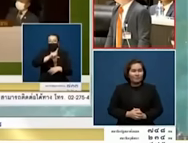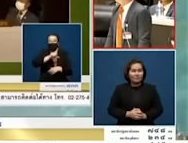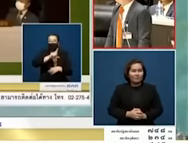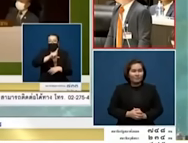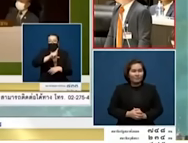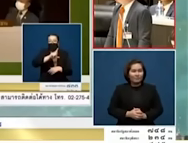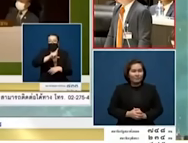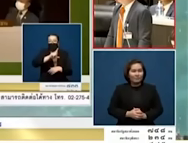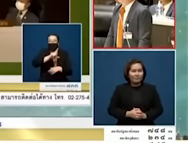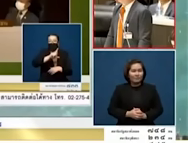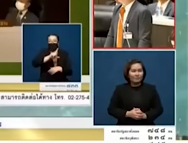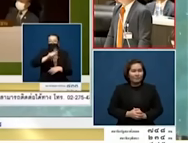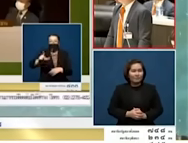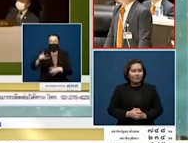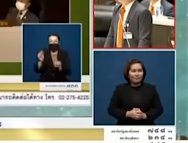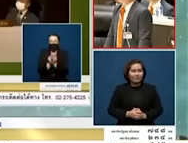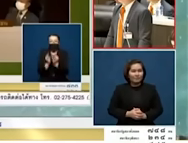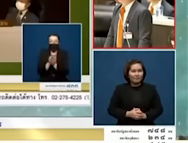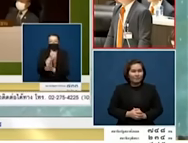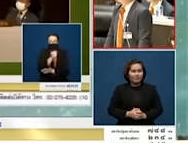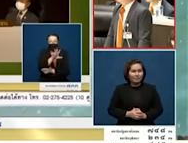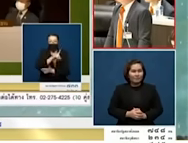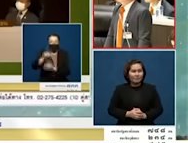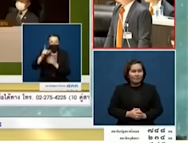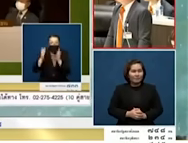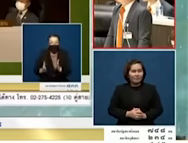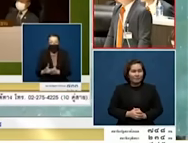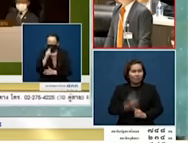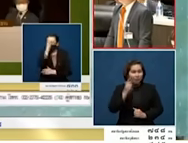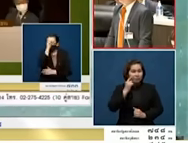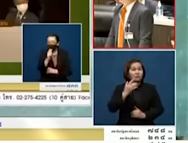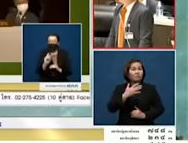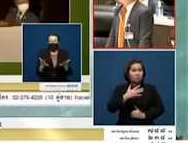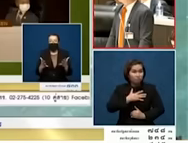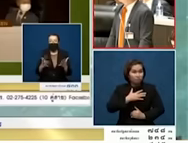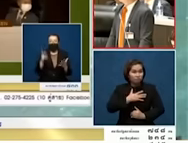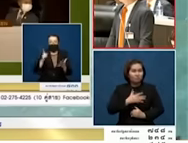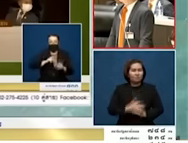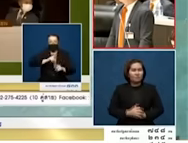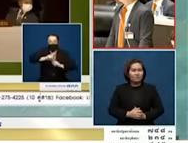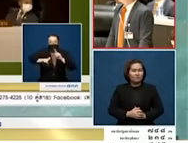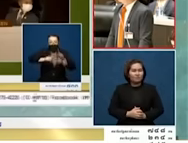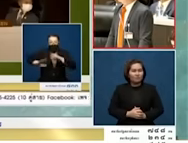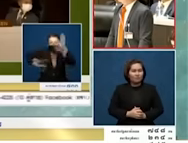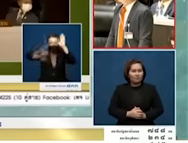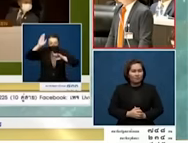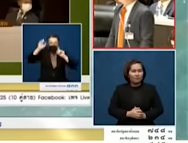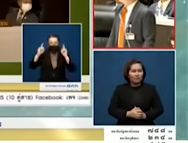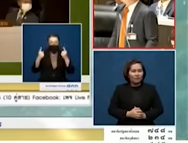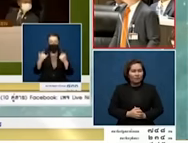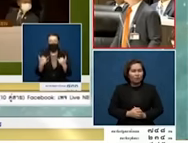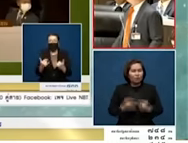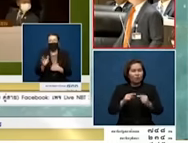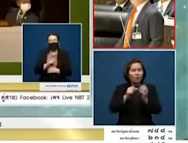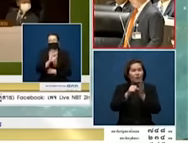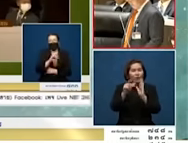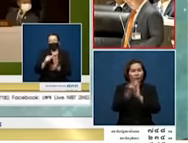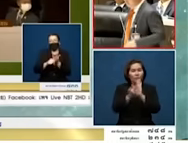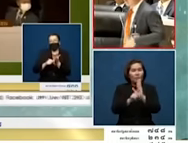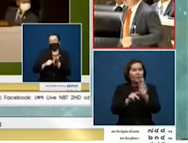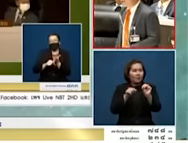พเนี่ย ใช ่มันแบบโอ้โหมันเหมือนกับเราก็ไม่อยากจะไปว่ากล่าวผู้ใหญ่นะแต่เหมือนกับทุกอย่างมันฝึกหัดหม